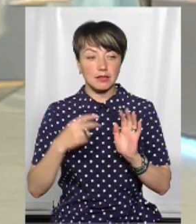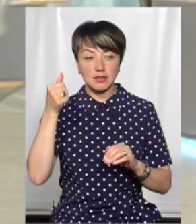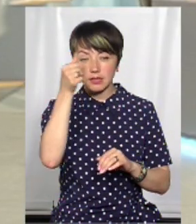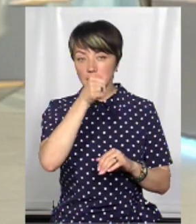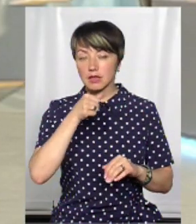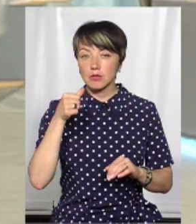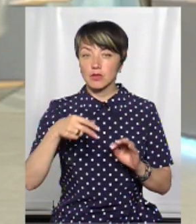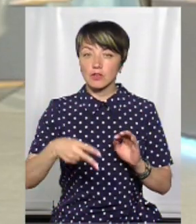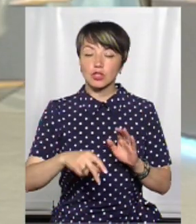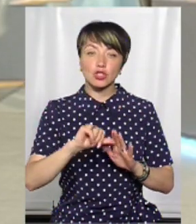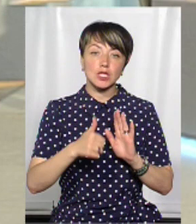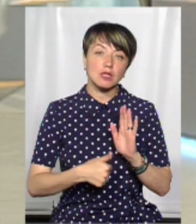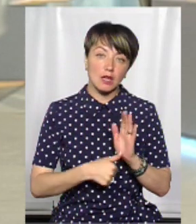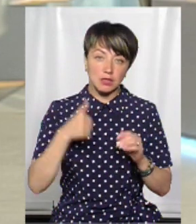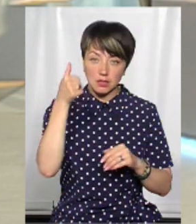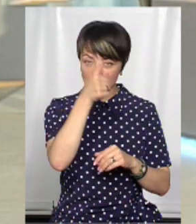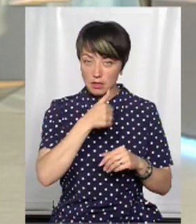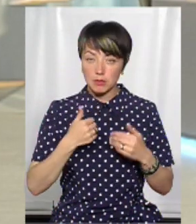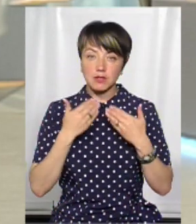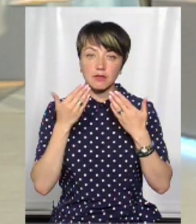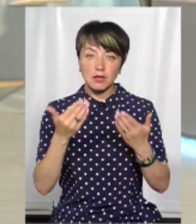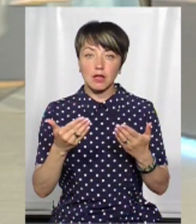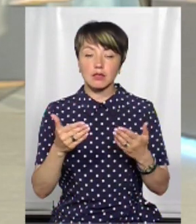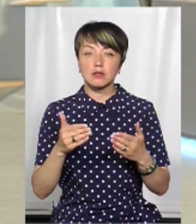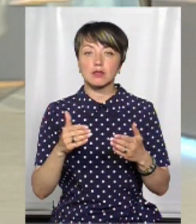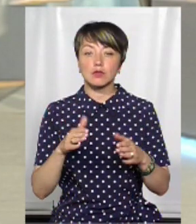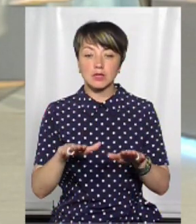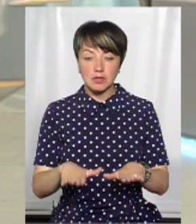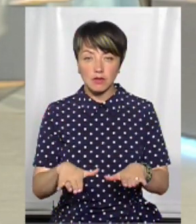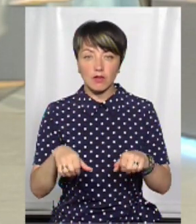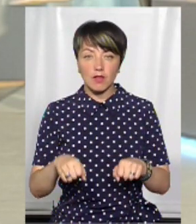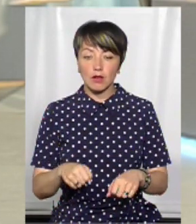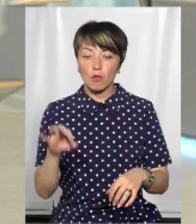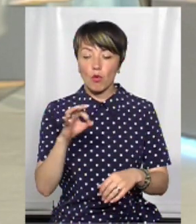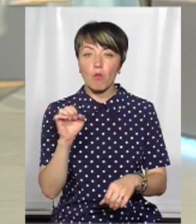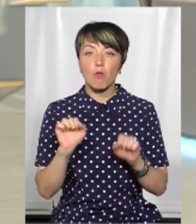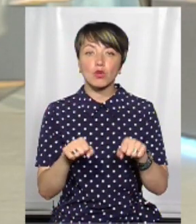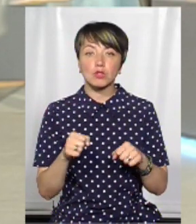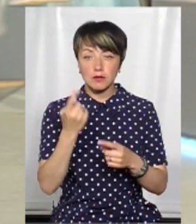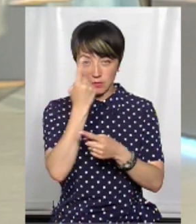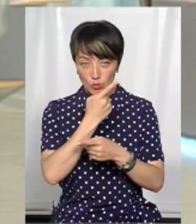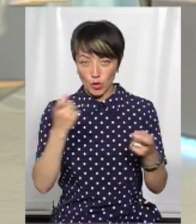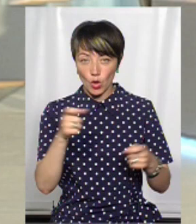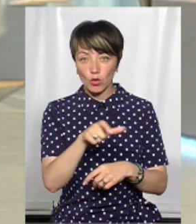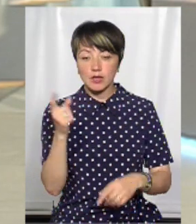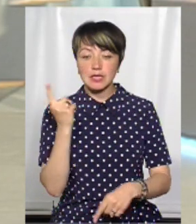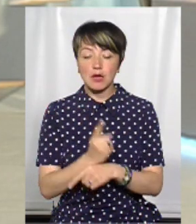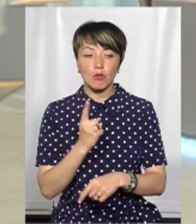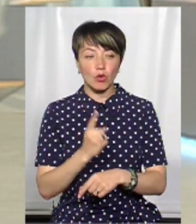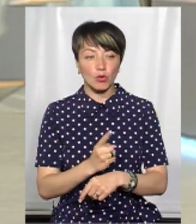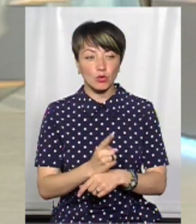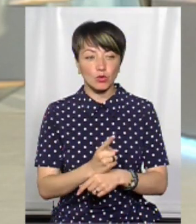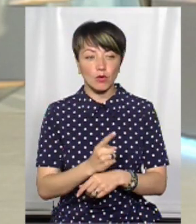2017 рік і 2016 рік. Ми зверталися до органів місцевого самоврядування про заборону, щоб інформувати людей про можливу